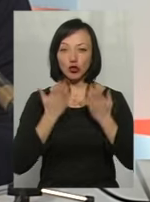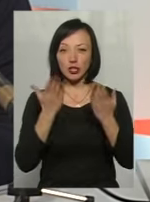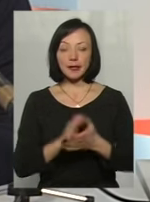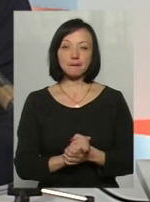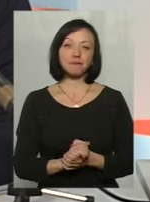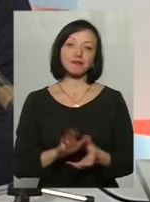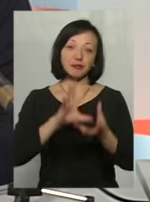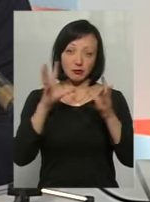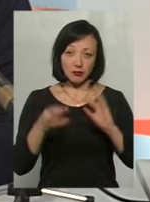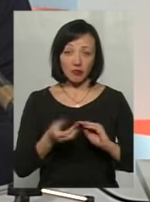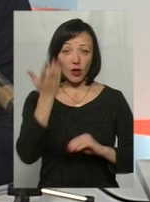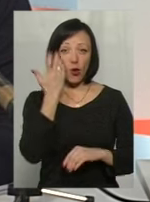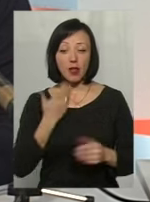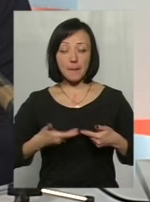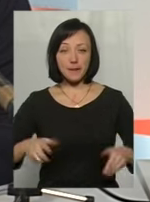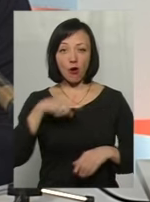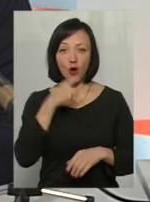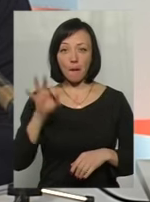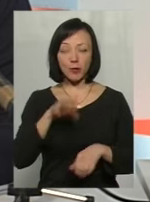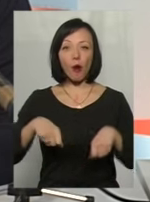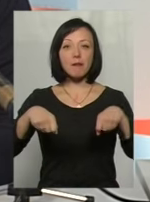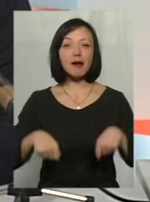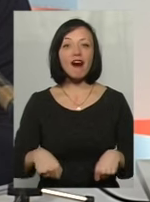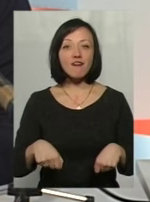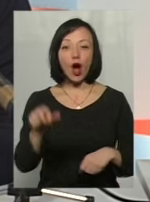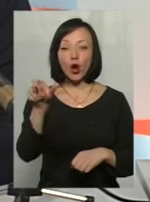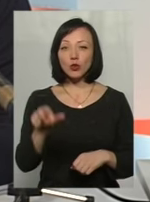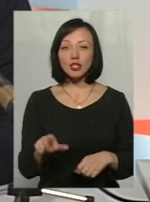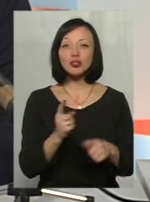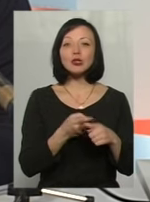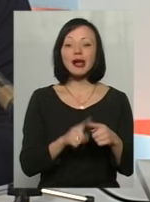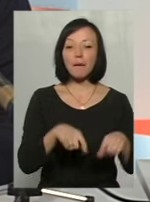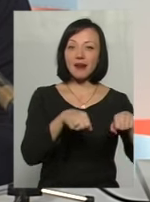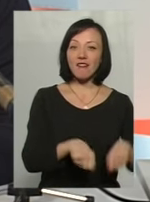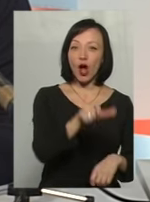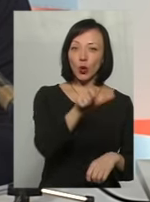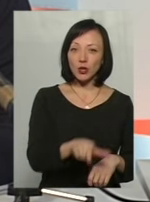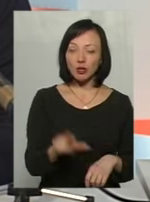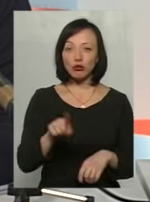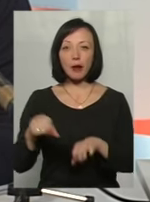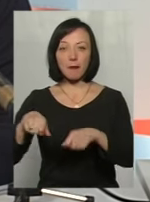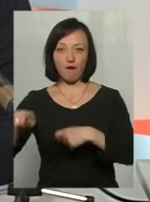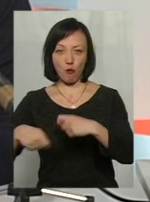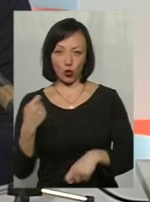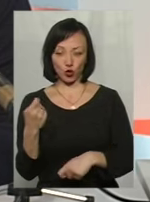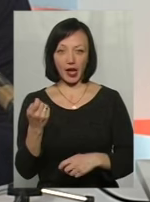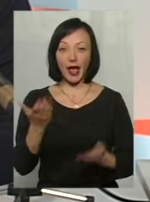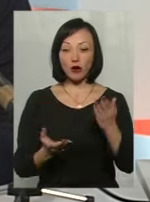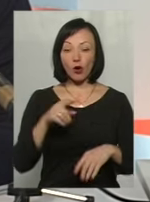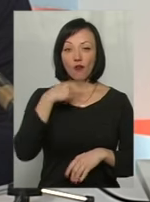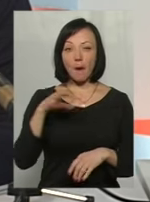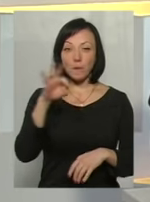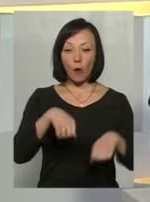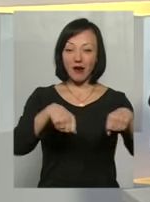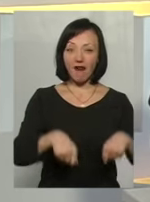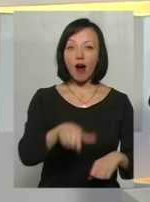права людини, то нам трішки треба розрізняти питання, що таке права людини, що таке правопорушення. Якщо ми говоримо про